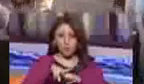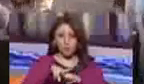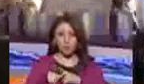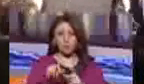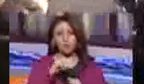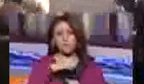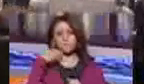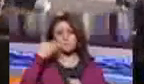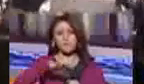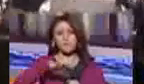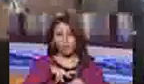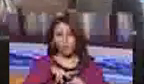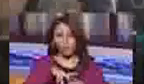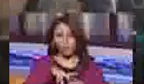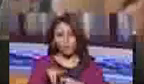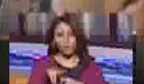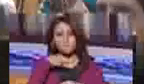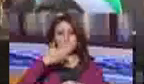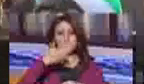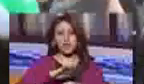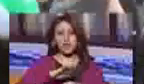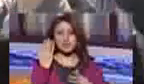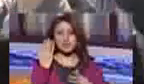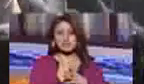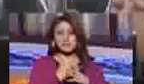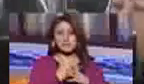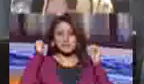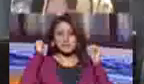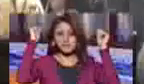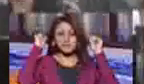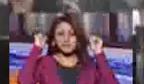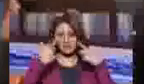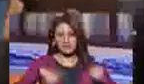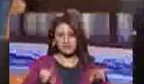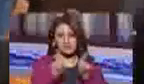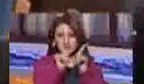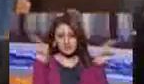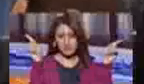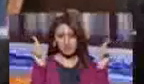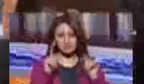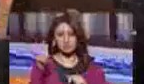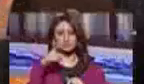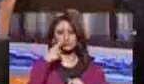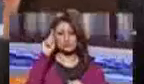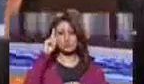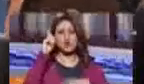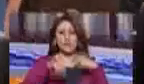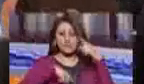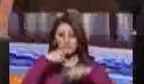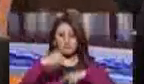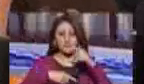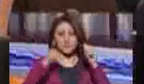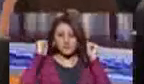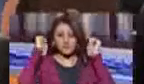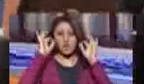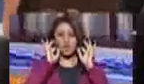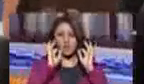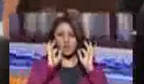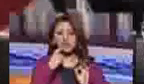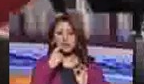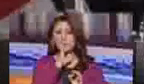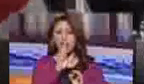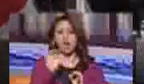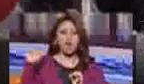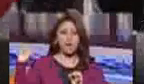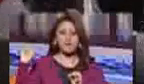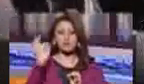افضى الى موته بعد اعتصامه في ميدان التحرير. ان شاء الله مكملين لحد ما نجيب حقهم، يا نموت زيهم.